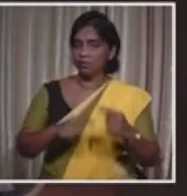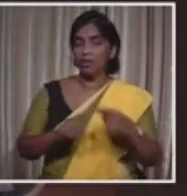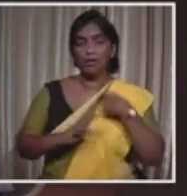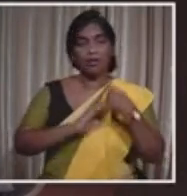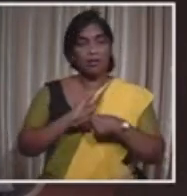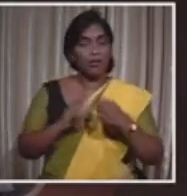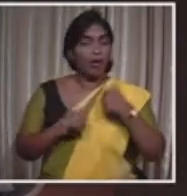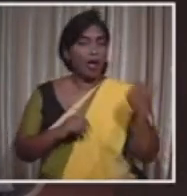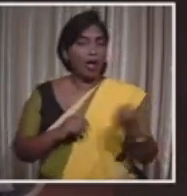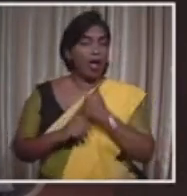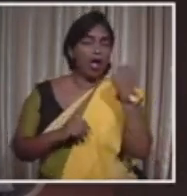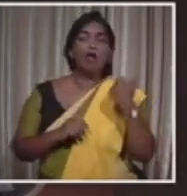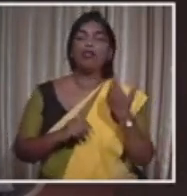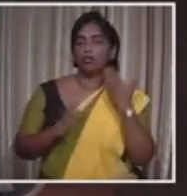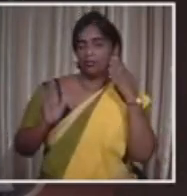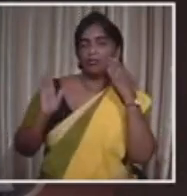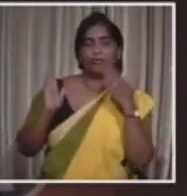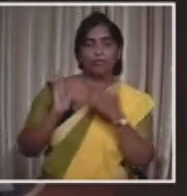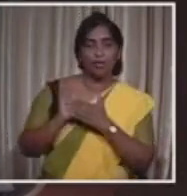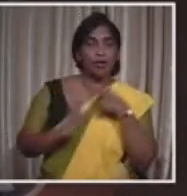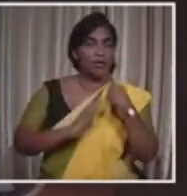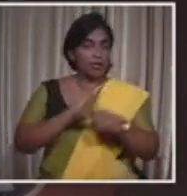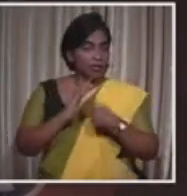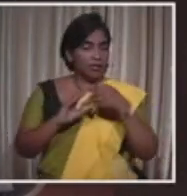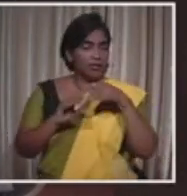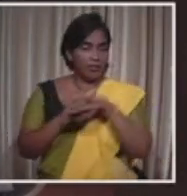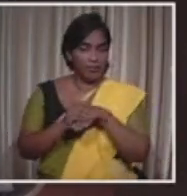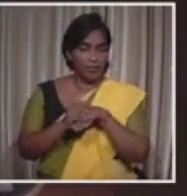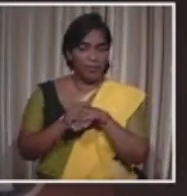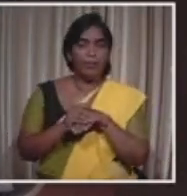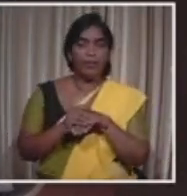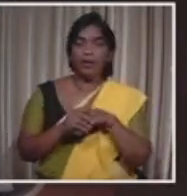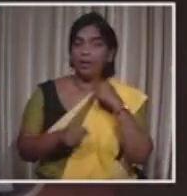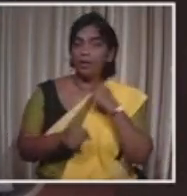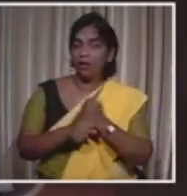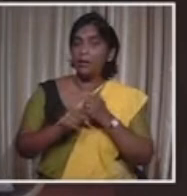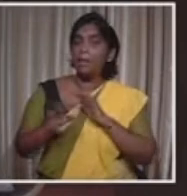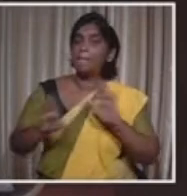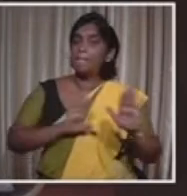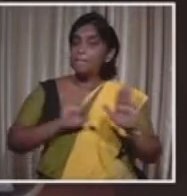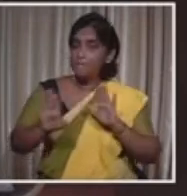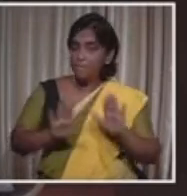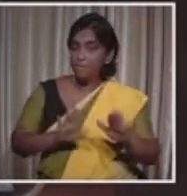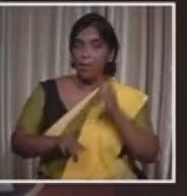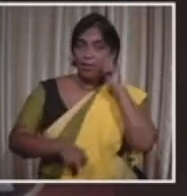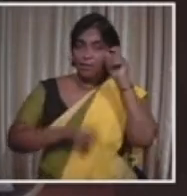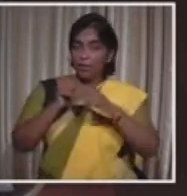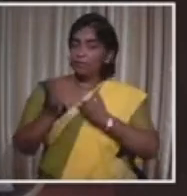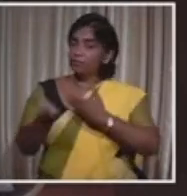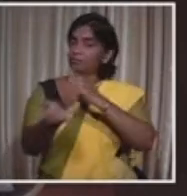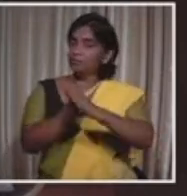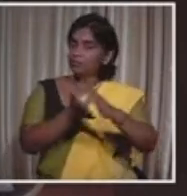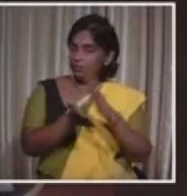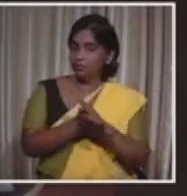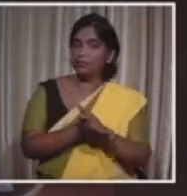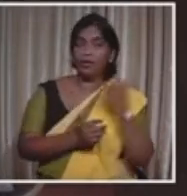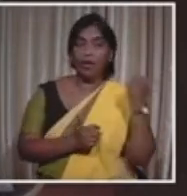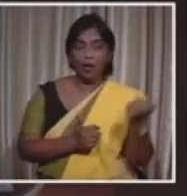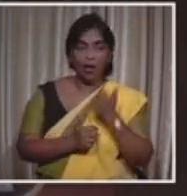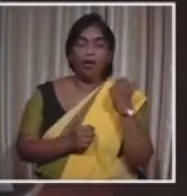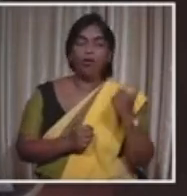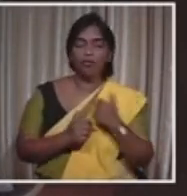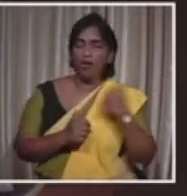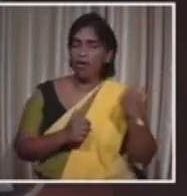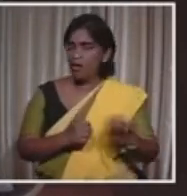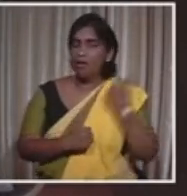රටට අලුත් නවෝදයක් රටේ රාජ්‍ය පාලනේ ජනතා සේවයේ අලුත්